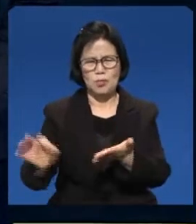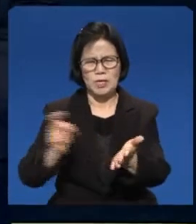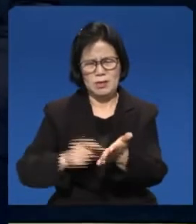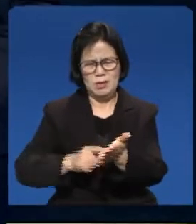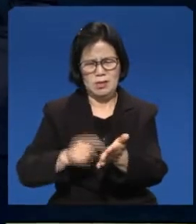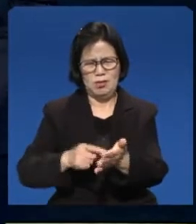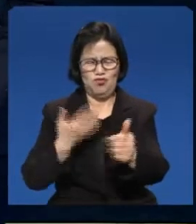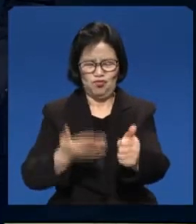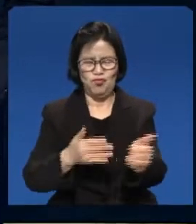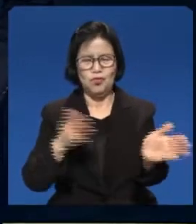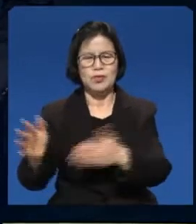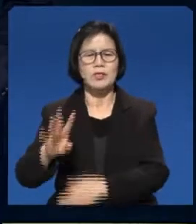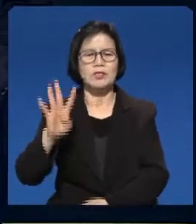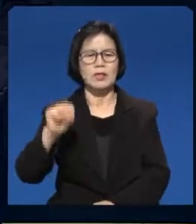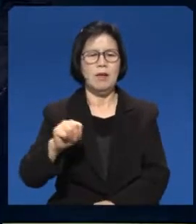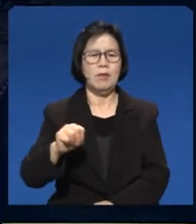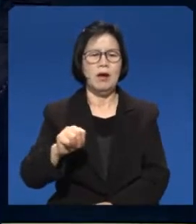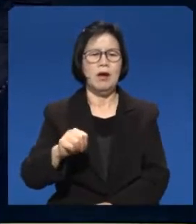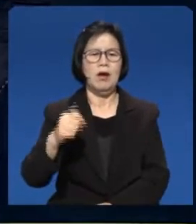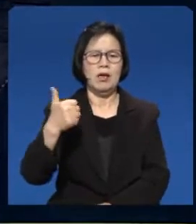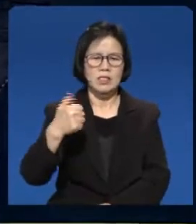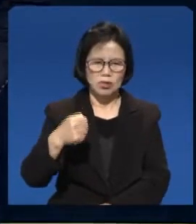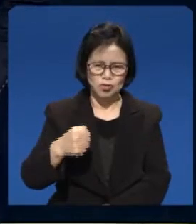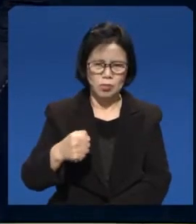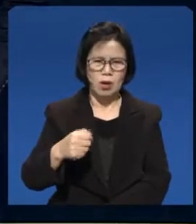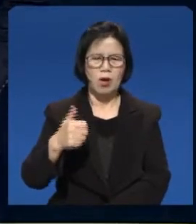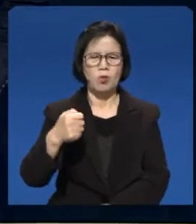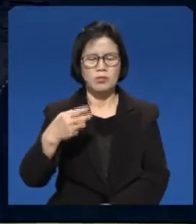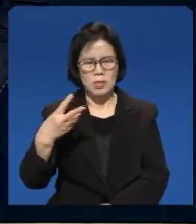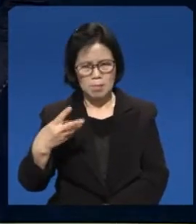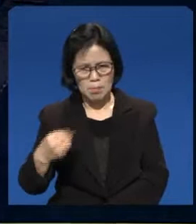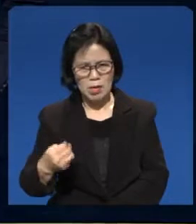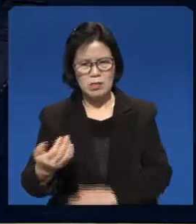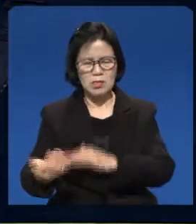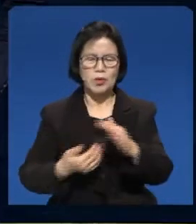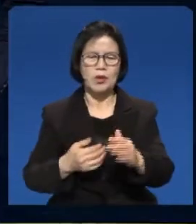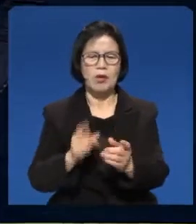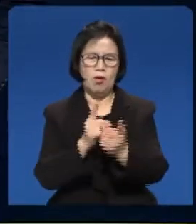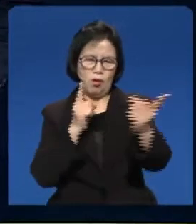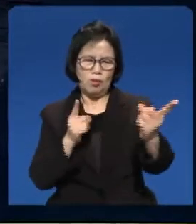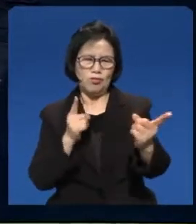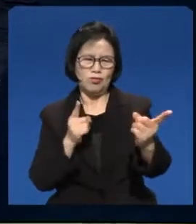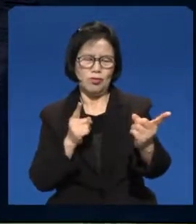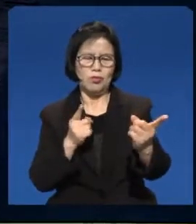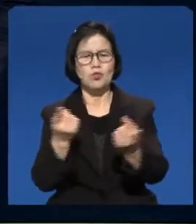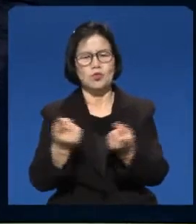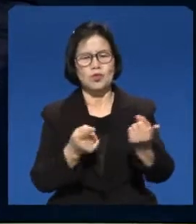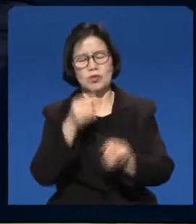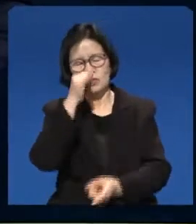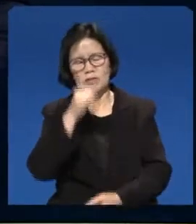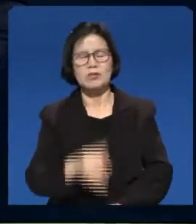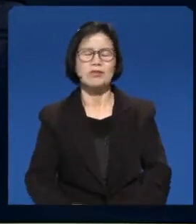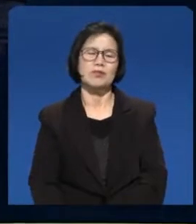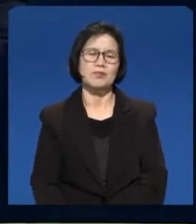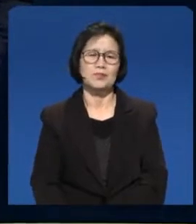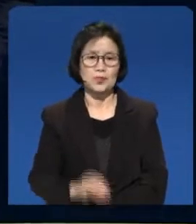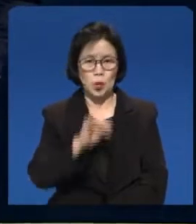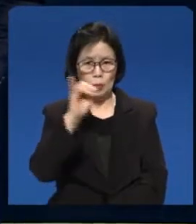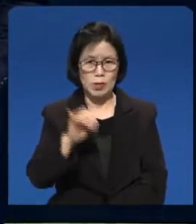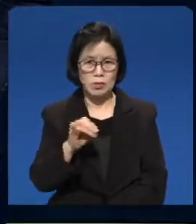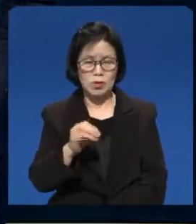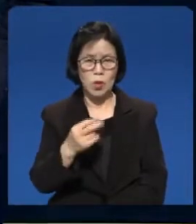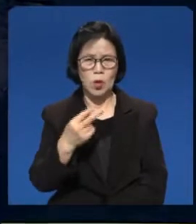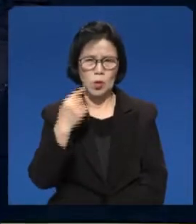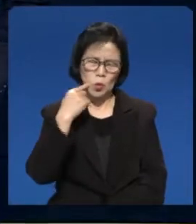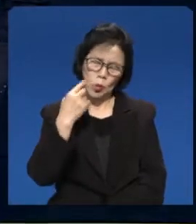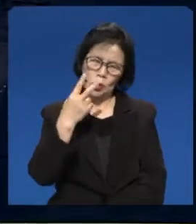있었고 4만, 29만, 53만 이상의 확진자 발생 이전엔 거리두기 완화 조치가 있었습니다. 오미크론, 독감